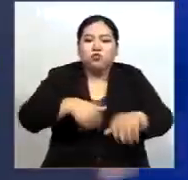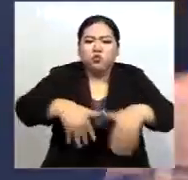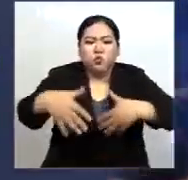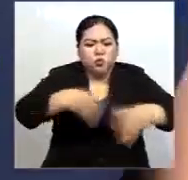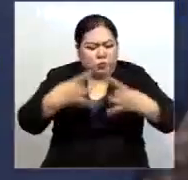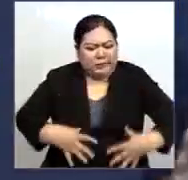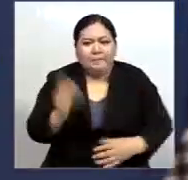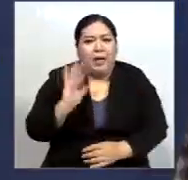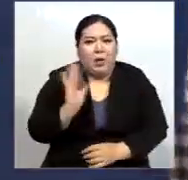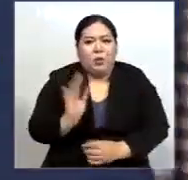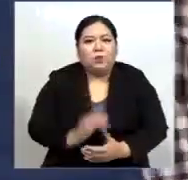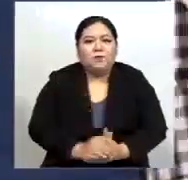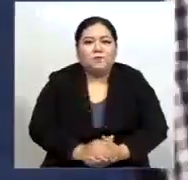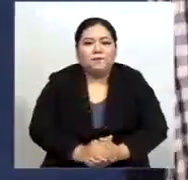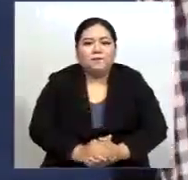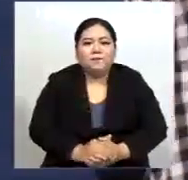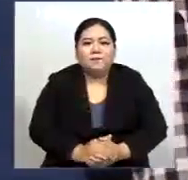ไปยังพื้นที่เสี่ยงนะฮะ